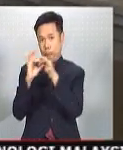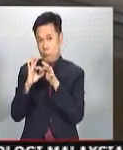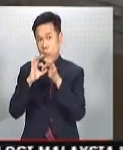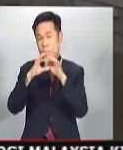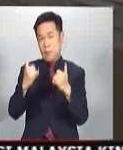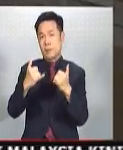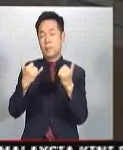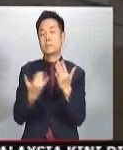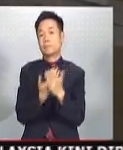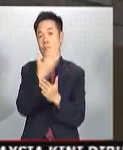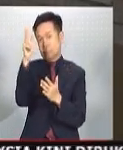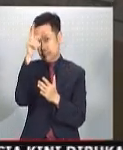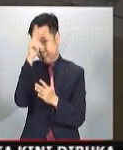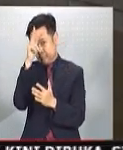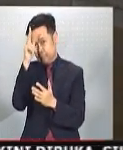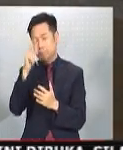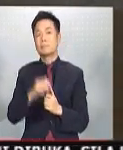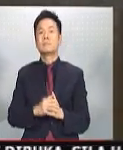membentuk kerajaan baharu.